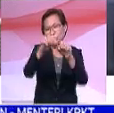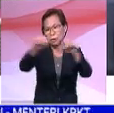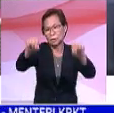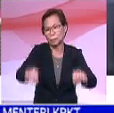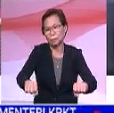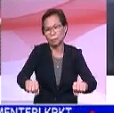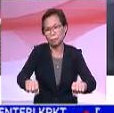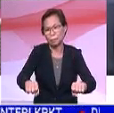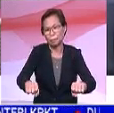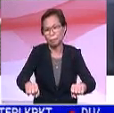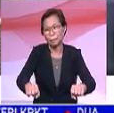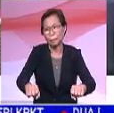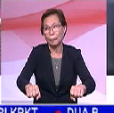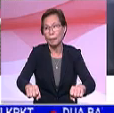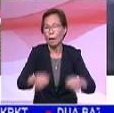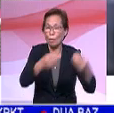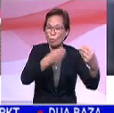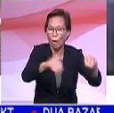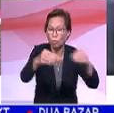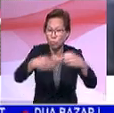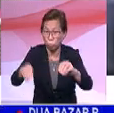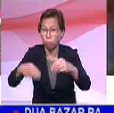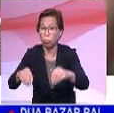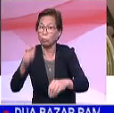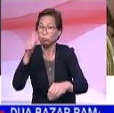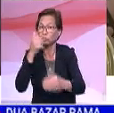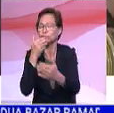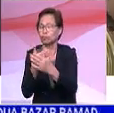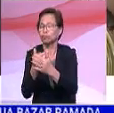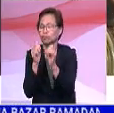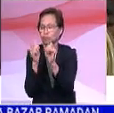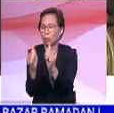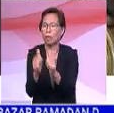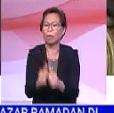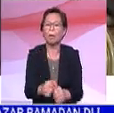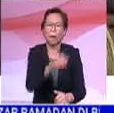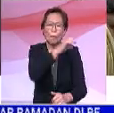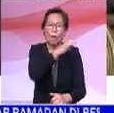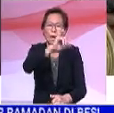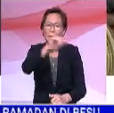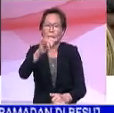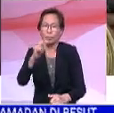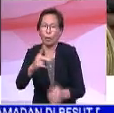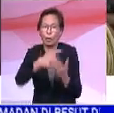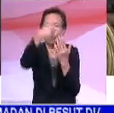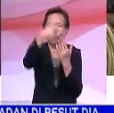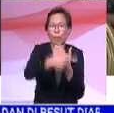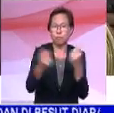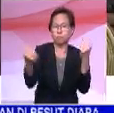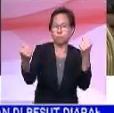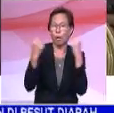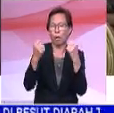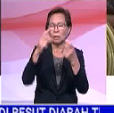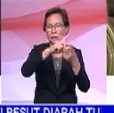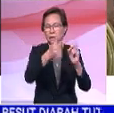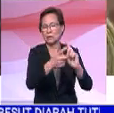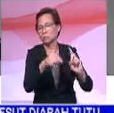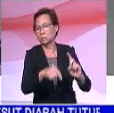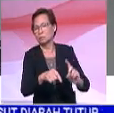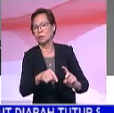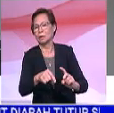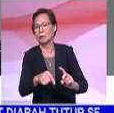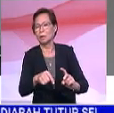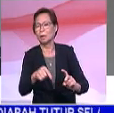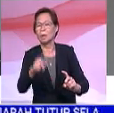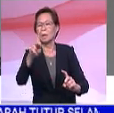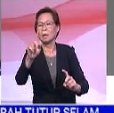sistem marketing yang cost effective. Sementara itu, Pengerusi Jawatankuasa Program Pemerkasaan Pendigitalan Surail